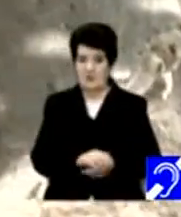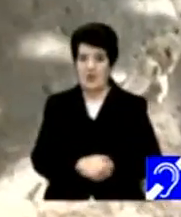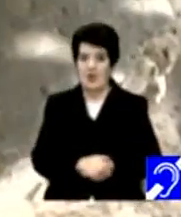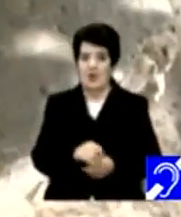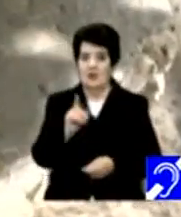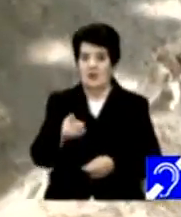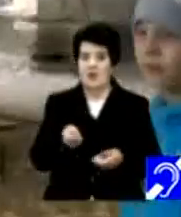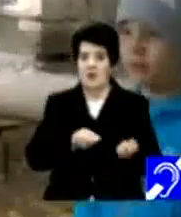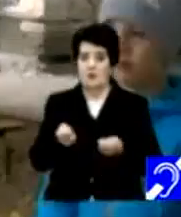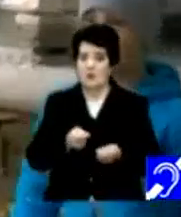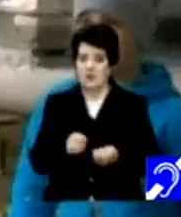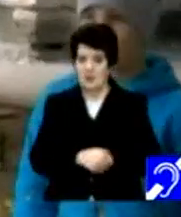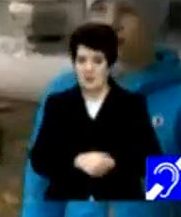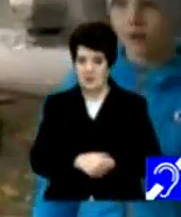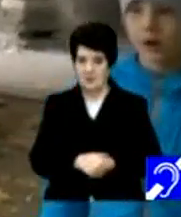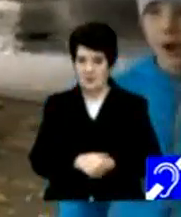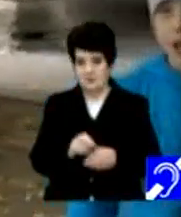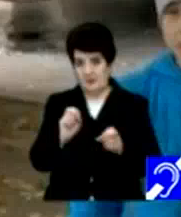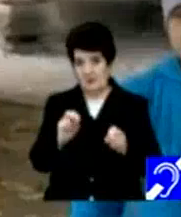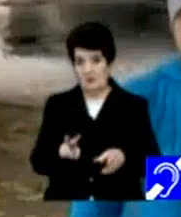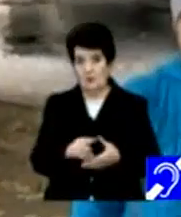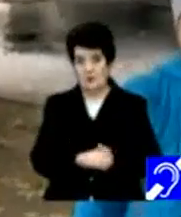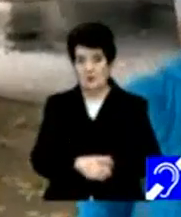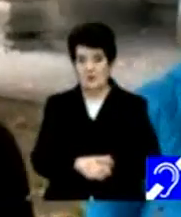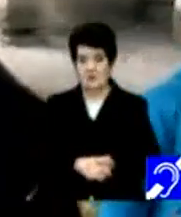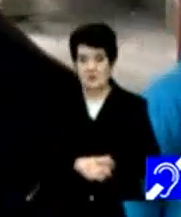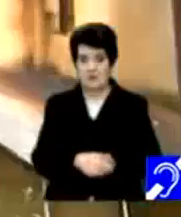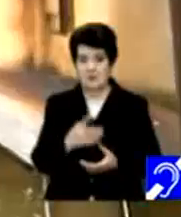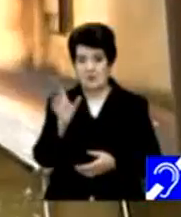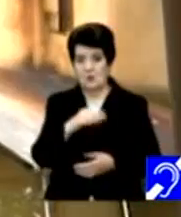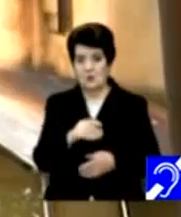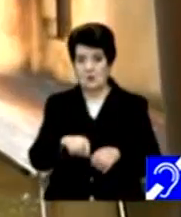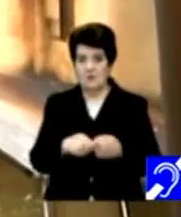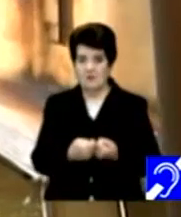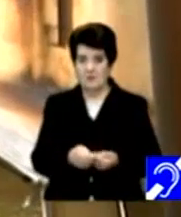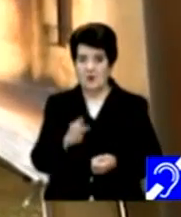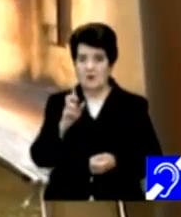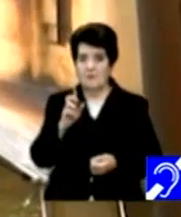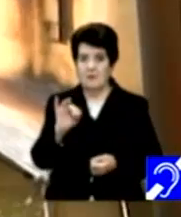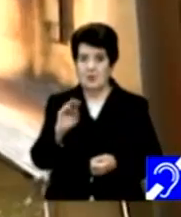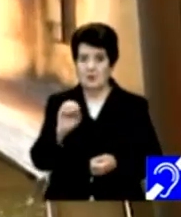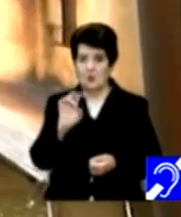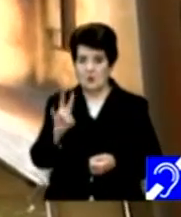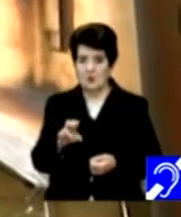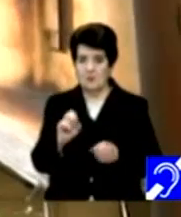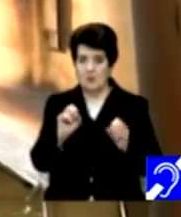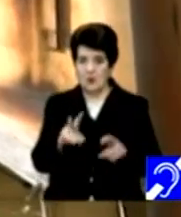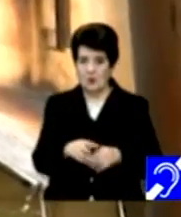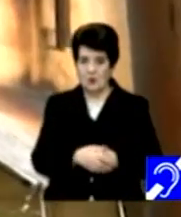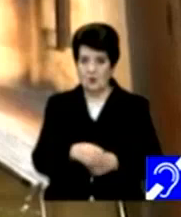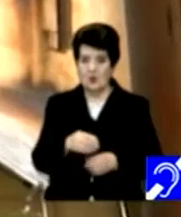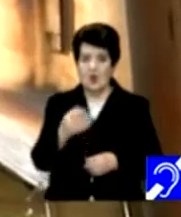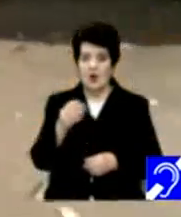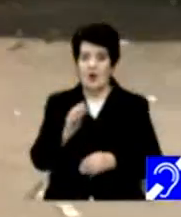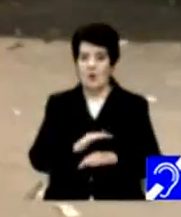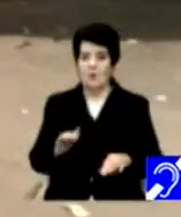indiferenței autorităților. E periculos. Și de-a mea toate farmate. La betonul este periculos, că sunt copii și cad acolo